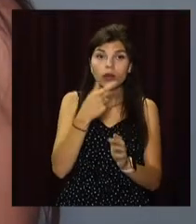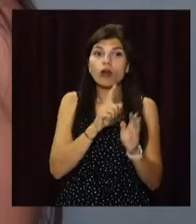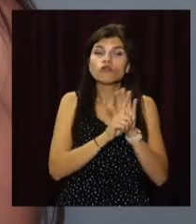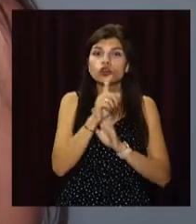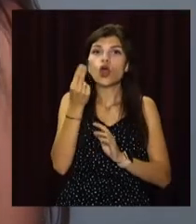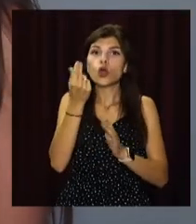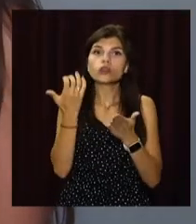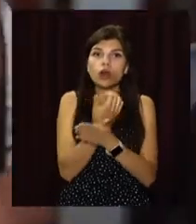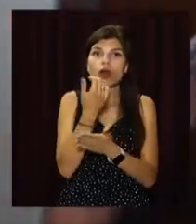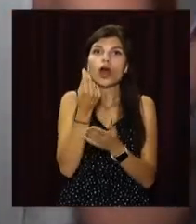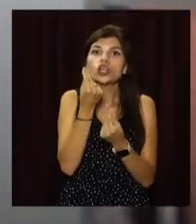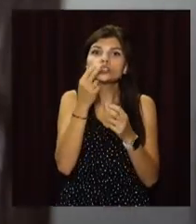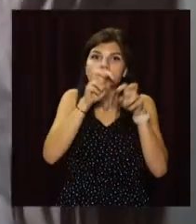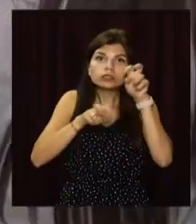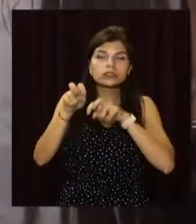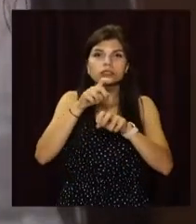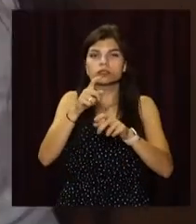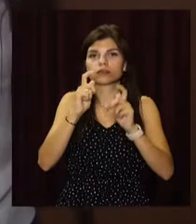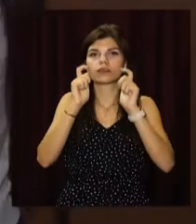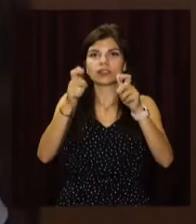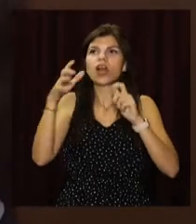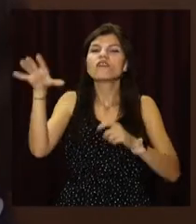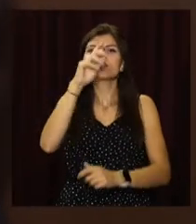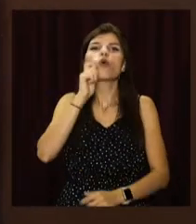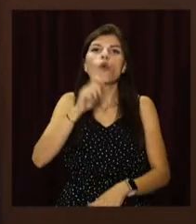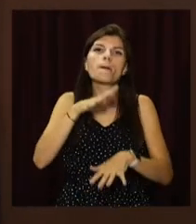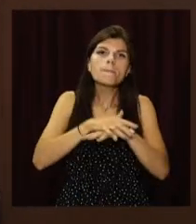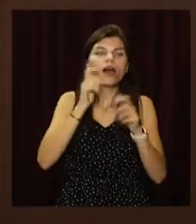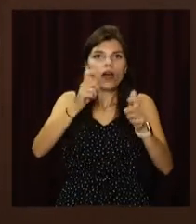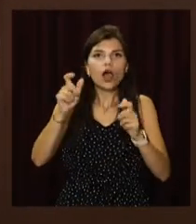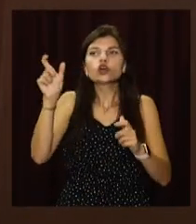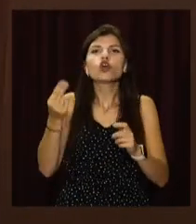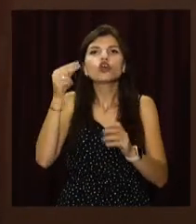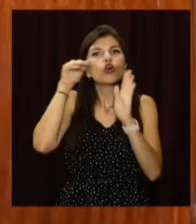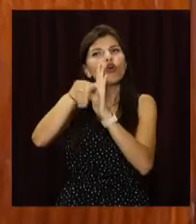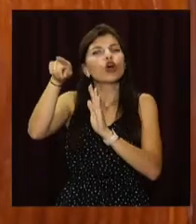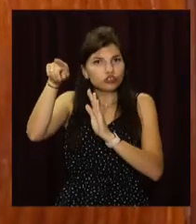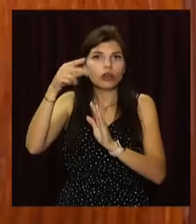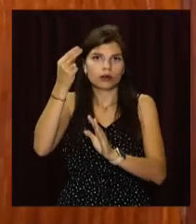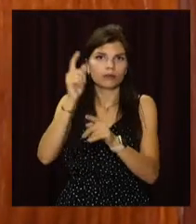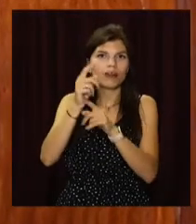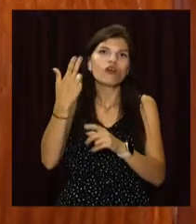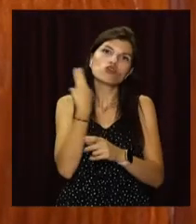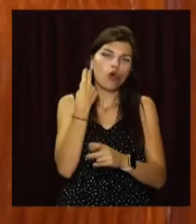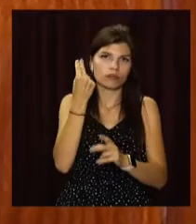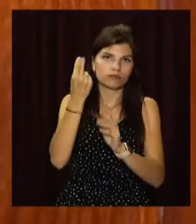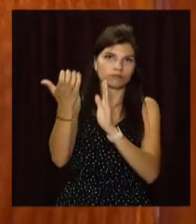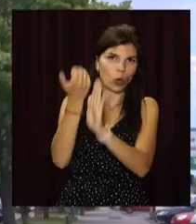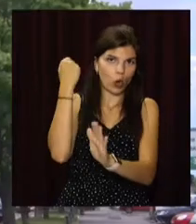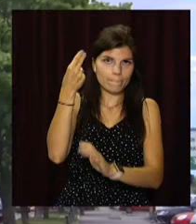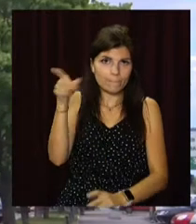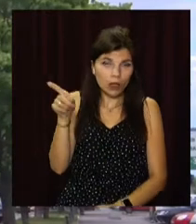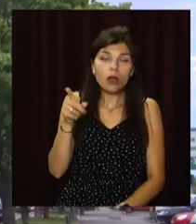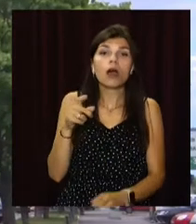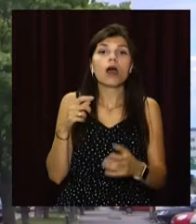знаходити гроші на рахунках, надсилаючи запити до всіх українських банків, що подовжувало і ускладнювало процес стягнення боргів. Наразі із